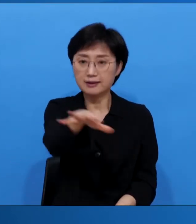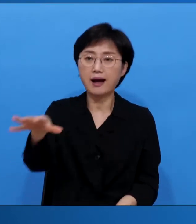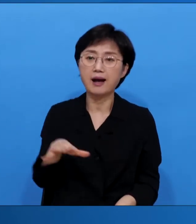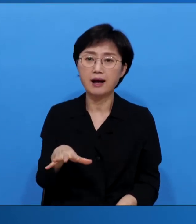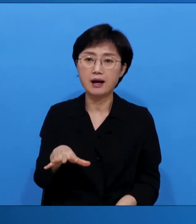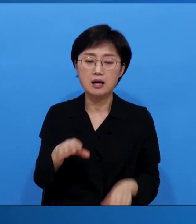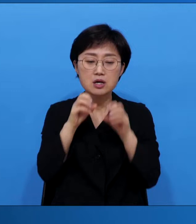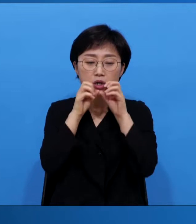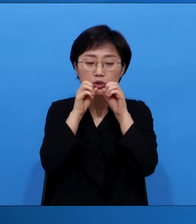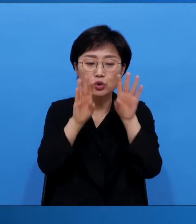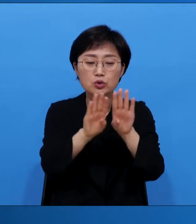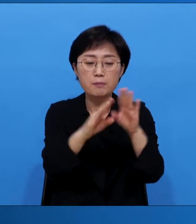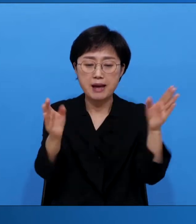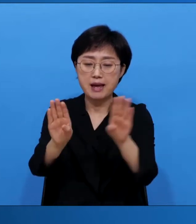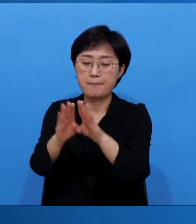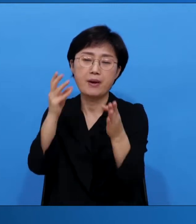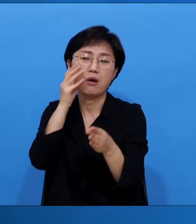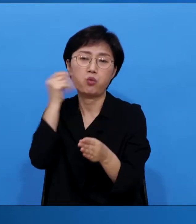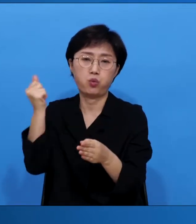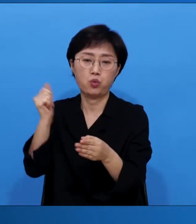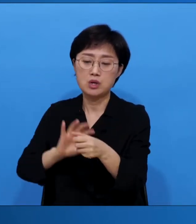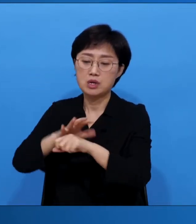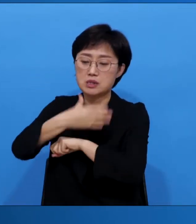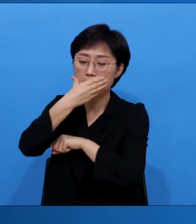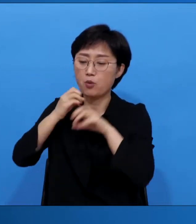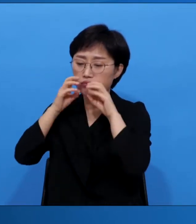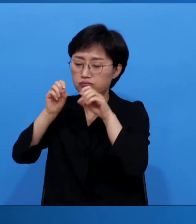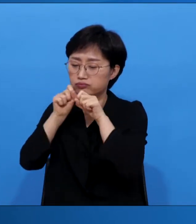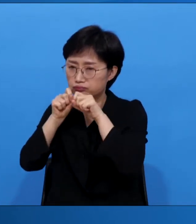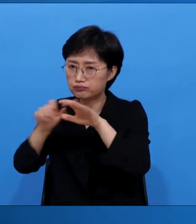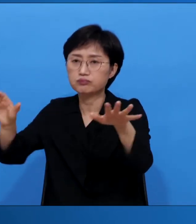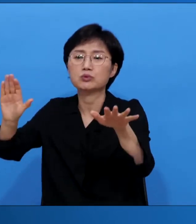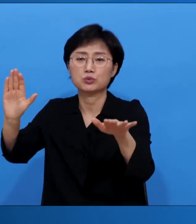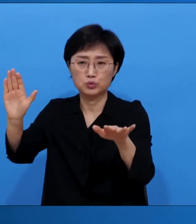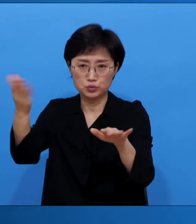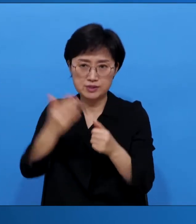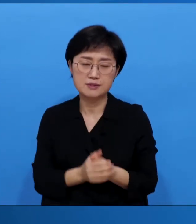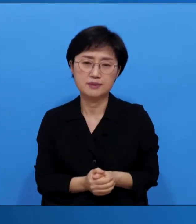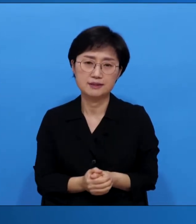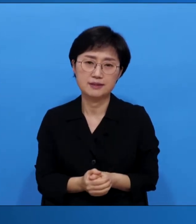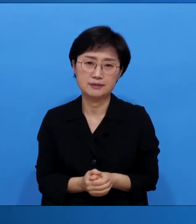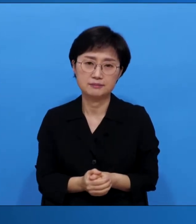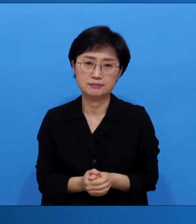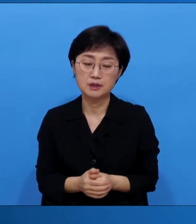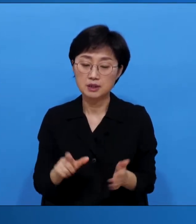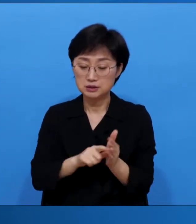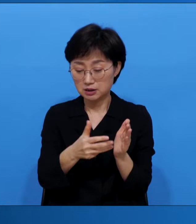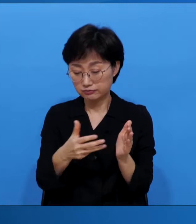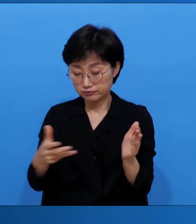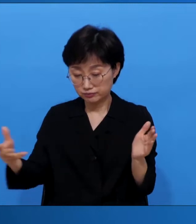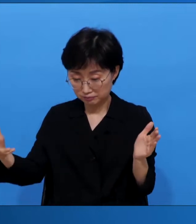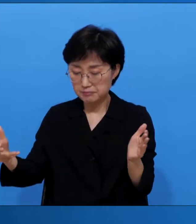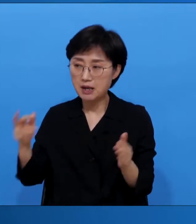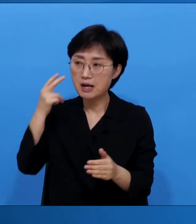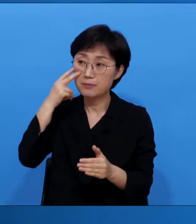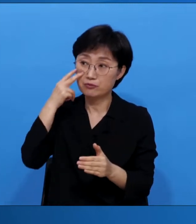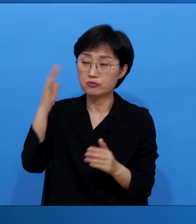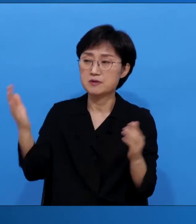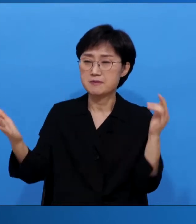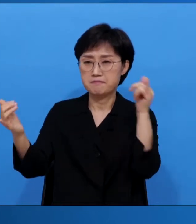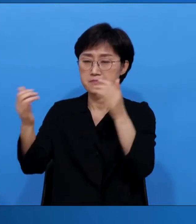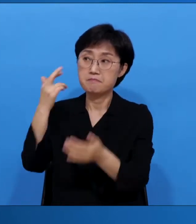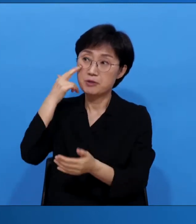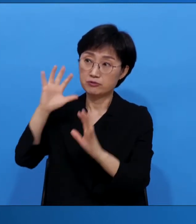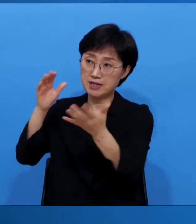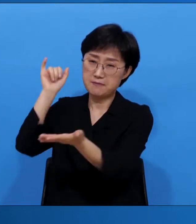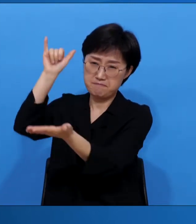evangelism movement arose and the door to world evangelization began to open. 그래서 미국을 가봤습니다. And then I was able to visit the